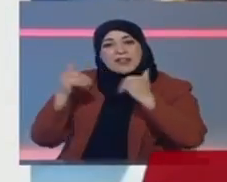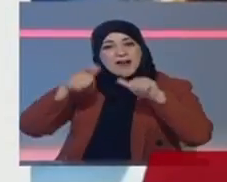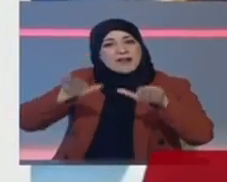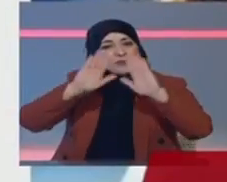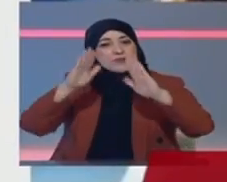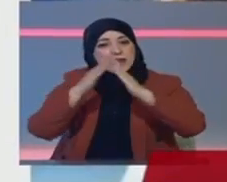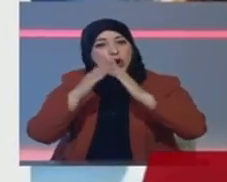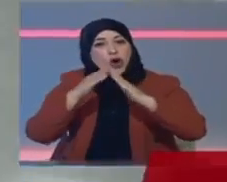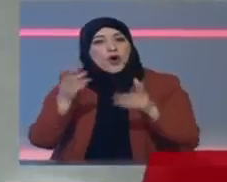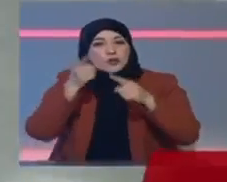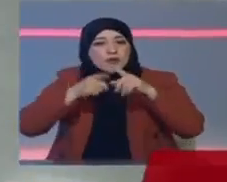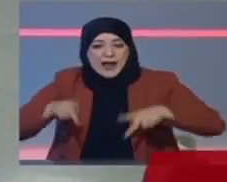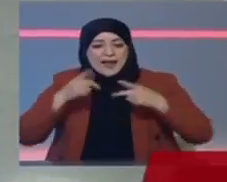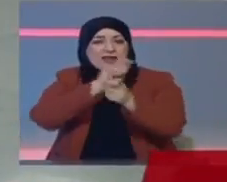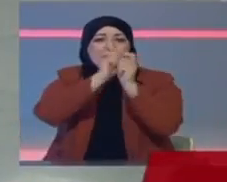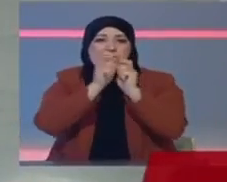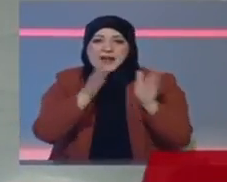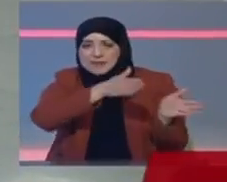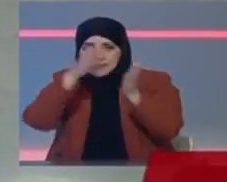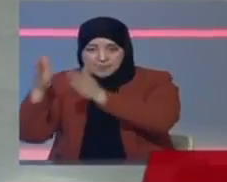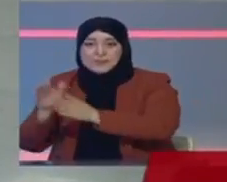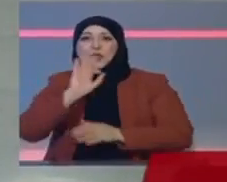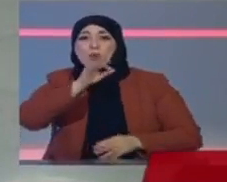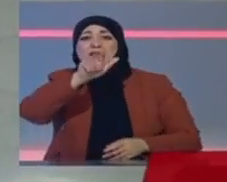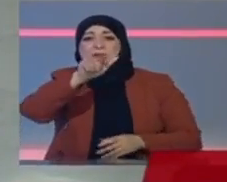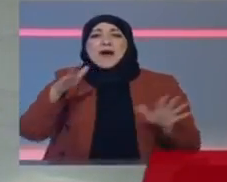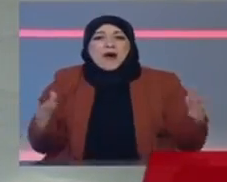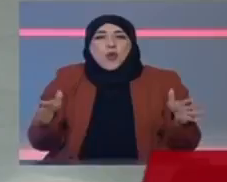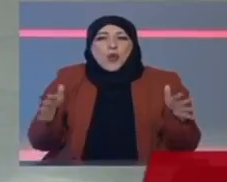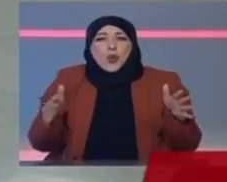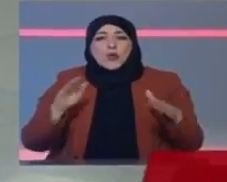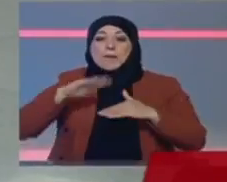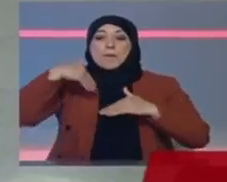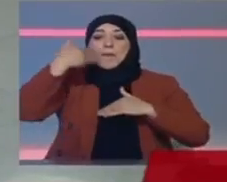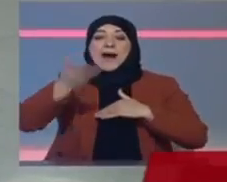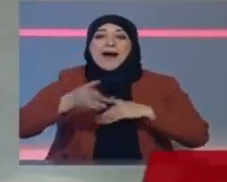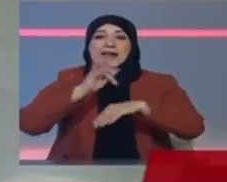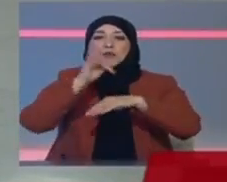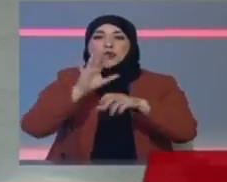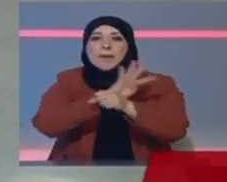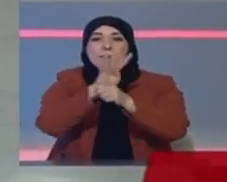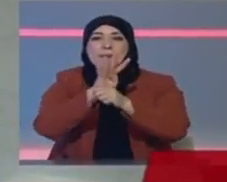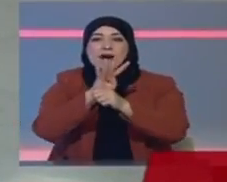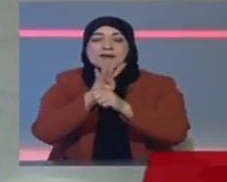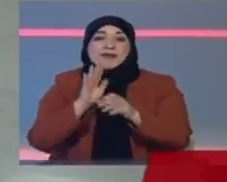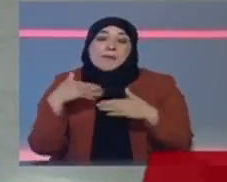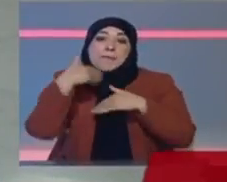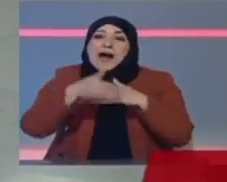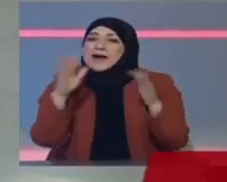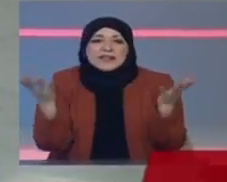ونمط الحياه ما زاد ال الخوف من بعد في حالات